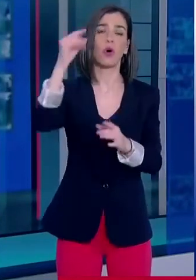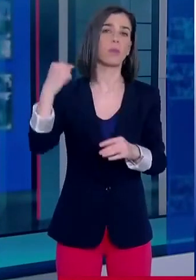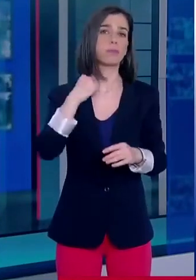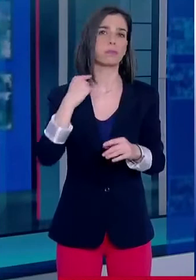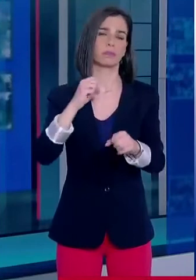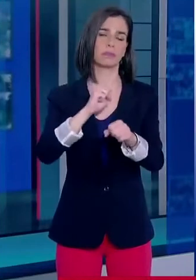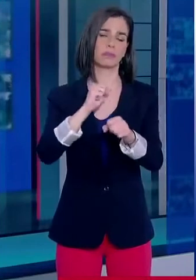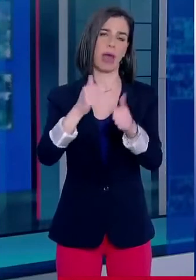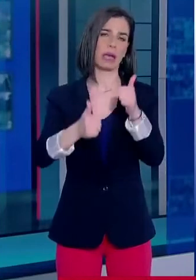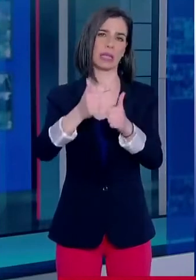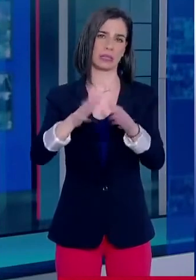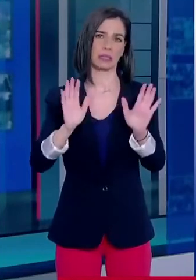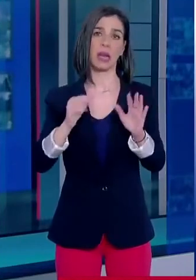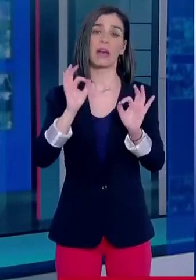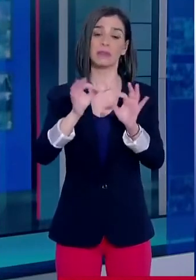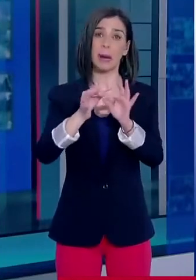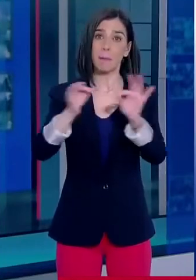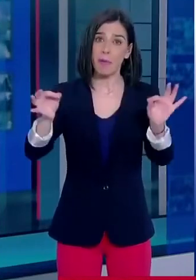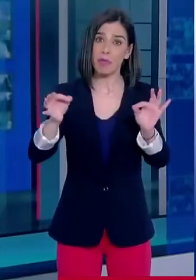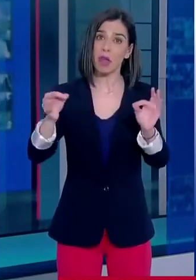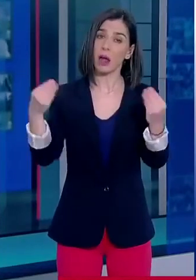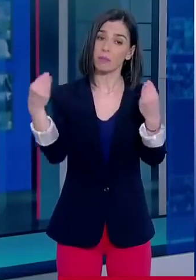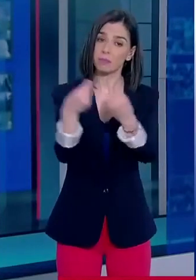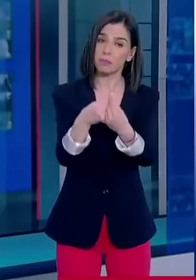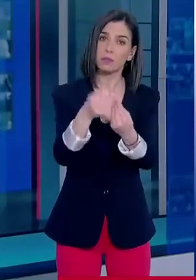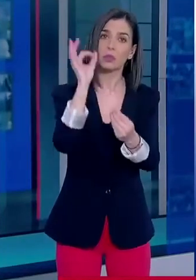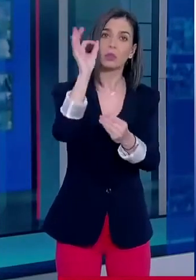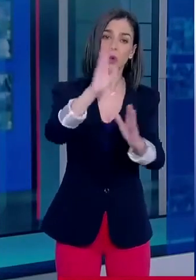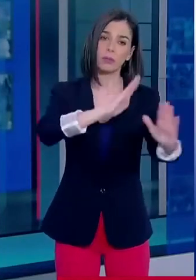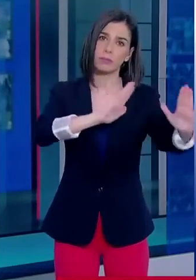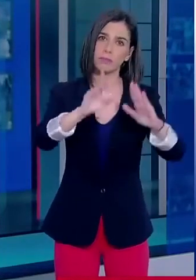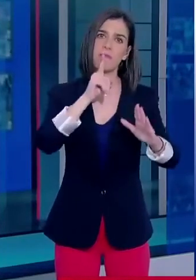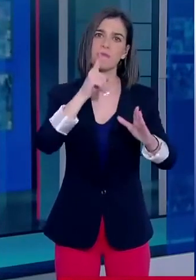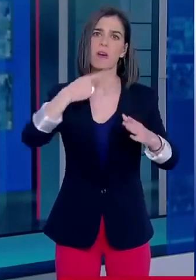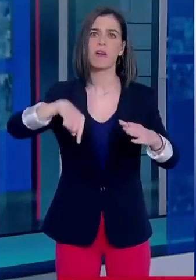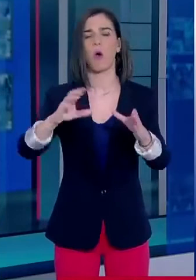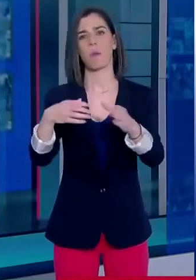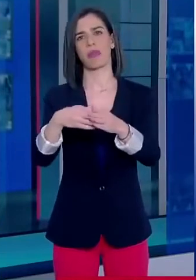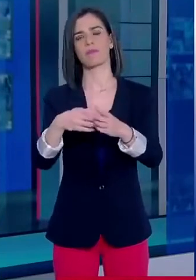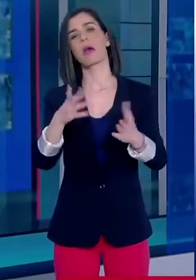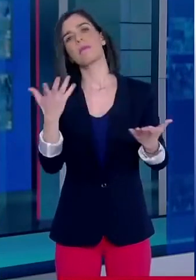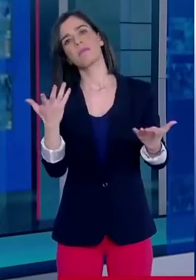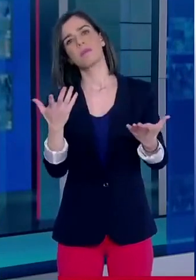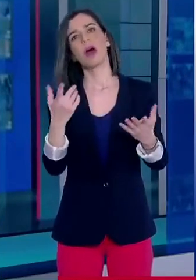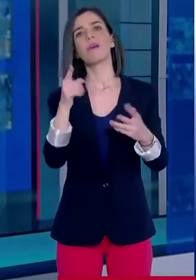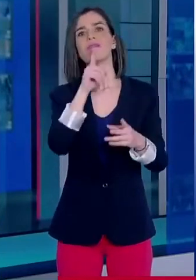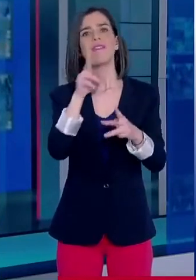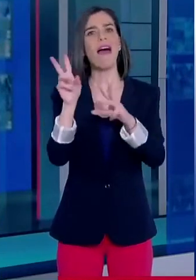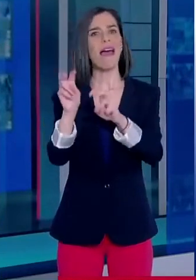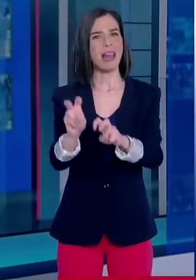πανελλαδικές. Άρα θα προβλεφθούν τα μέγιστα μέτρα ασφάλειας για αυτούς τους ανθρώπους. Τώρα, αν σε αυτή τη στρατηγική μπαίνει και ο